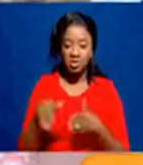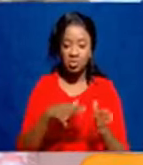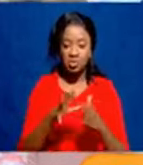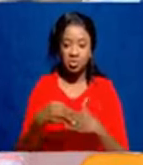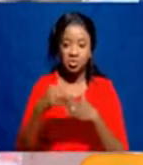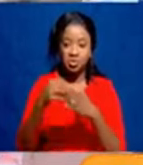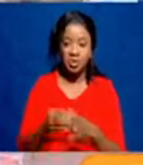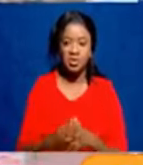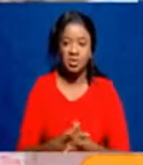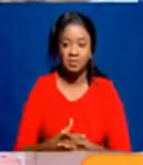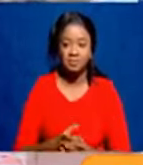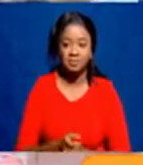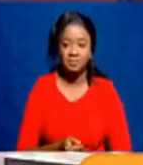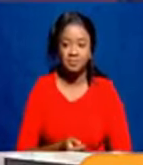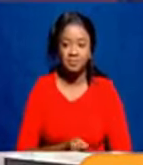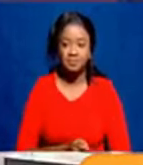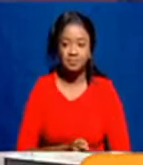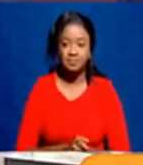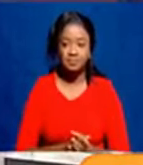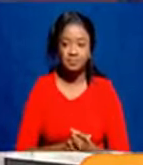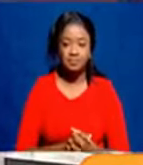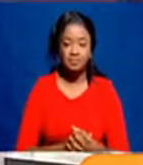fulani.